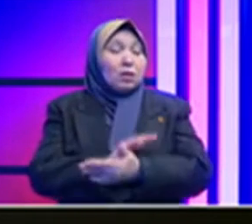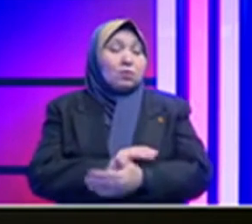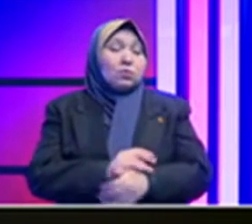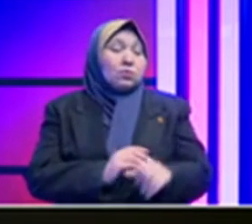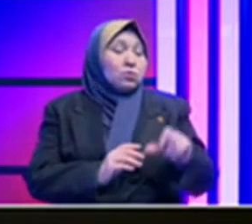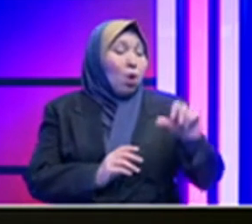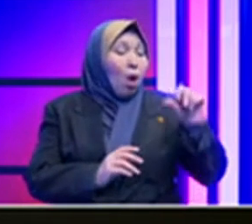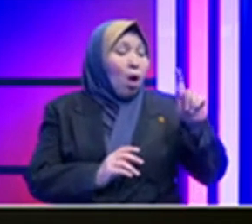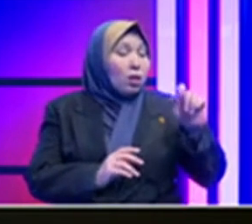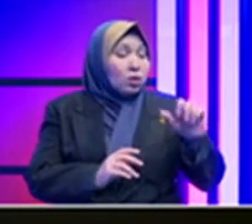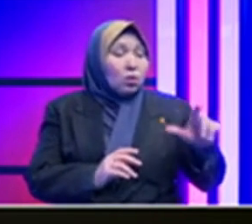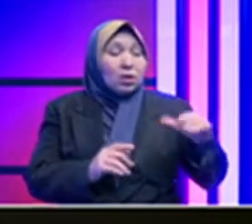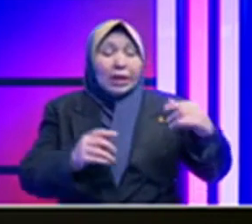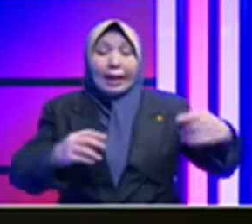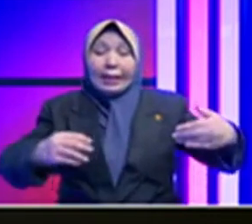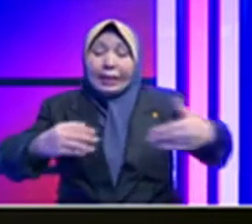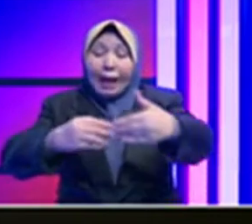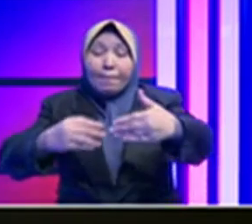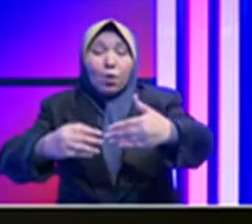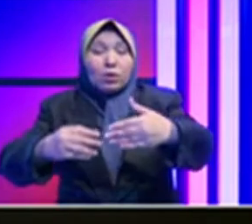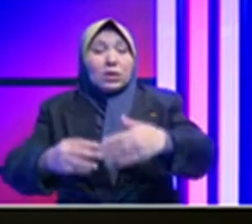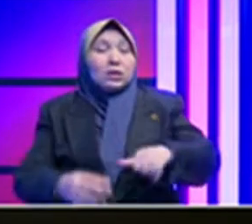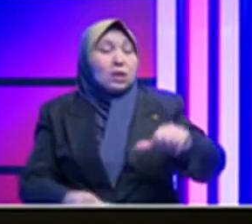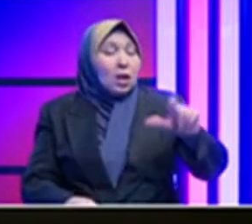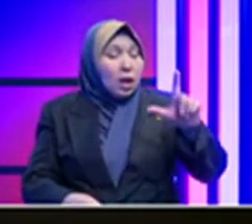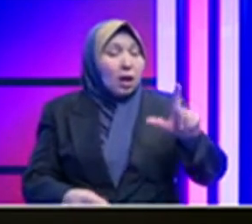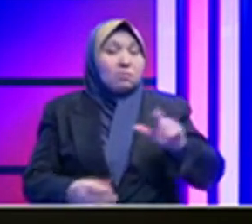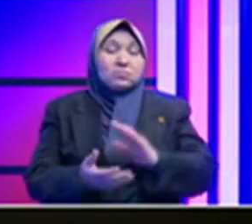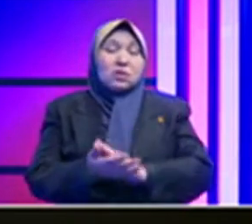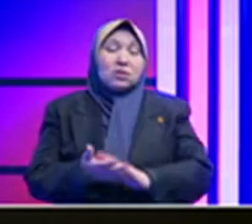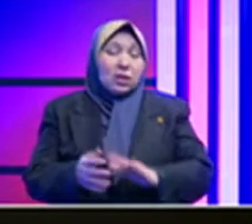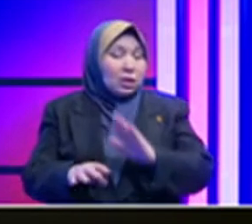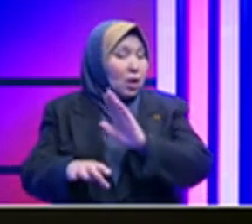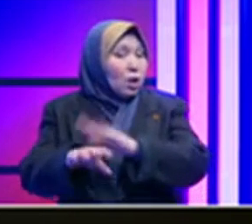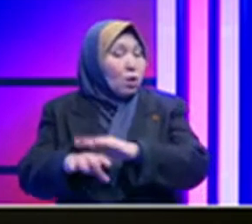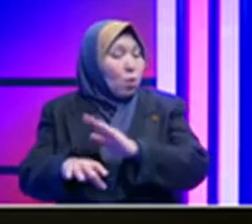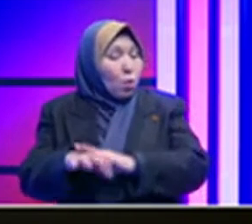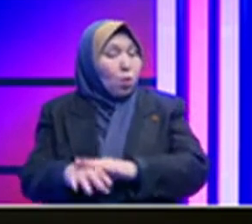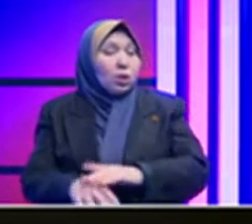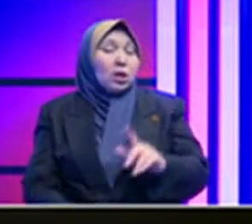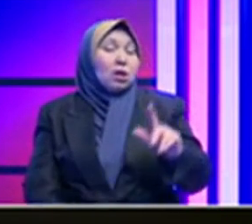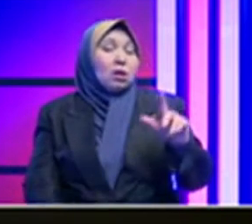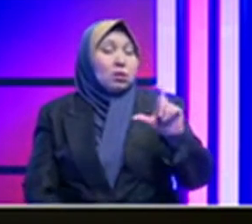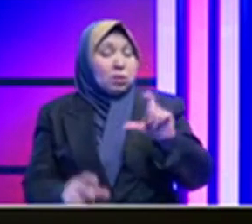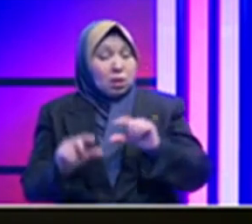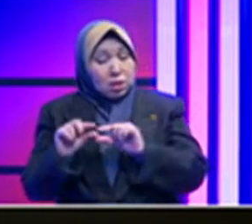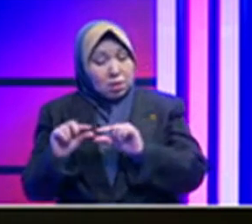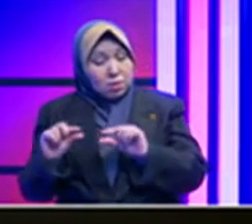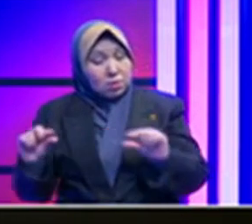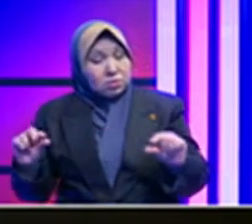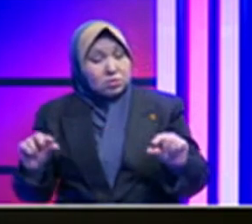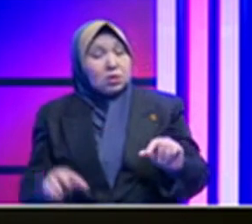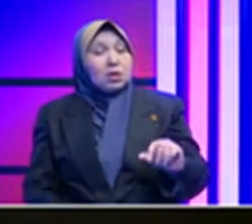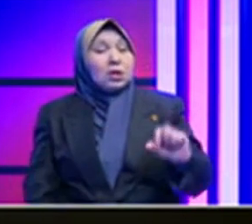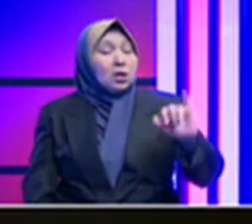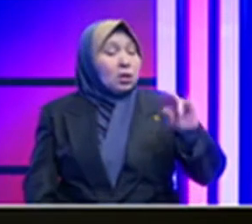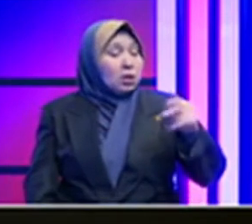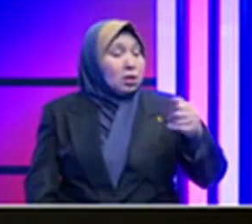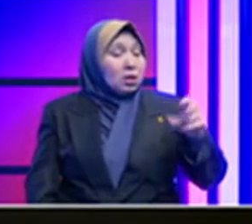Toto tebal penyakit mau les tetep thapki ihdinas